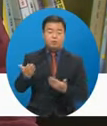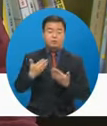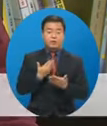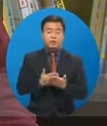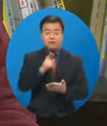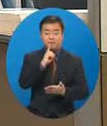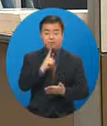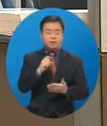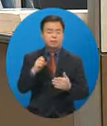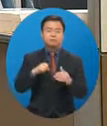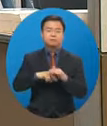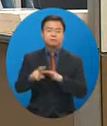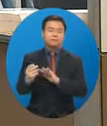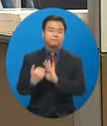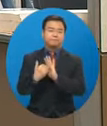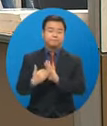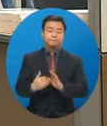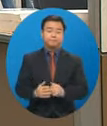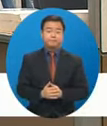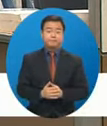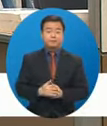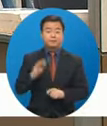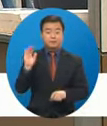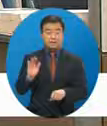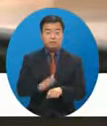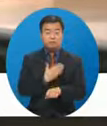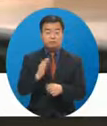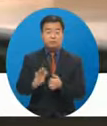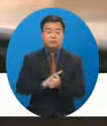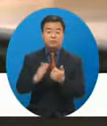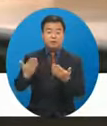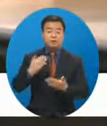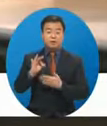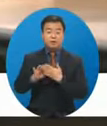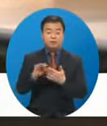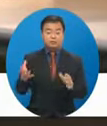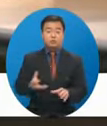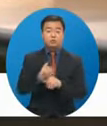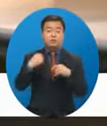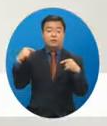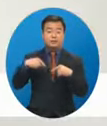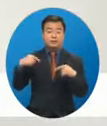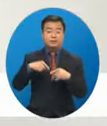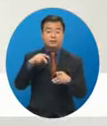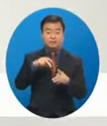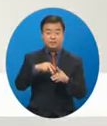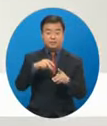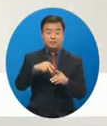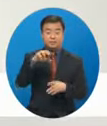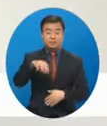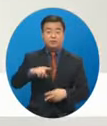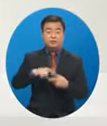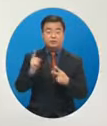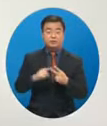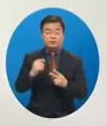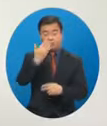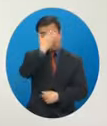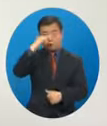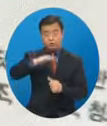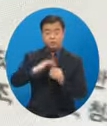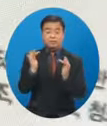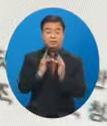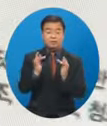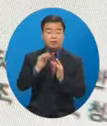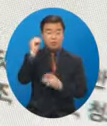좋습니다 부당한 대우를 받았을 때는 고용부가 운영하는 종합 상담센터 라 청소년사이버상담센터 등으로 신고하면